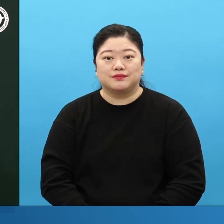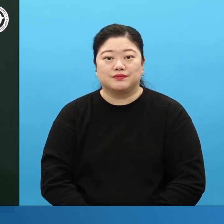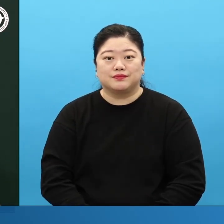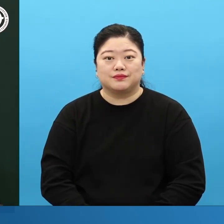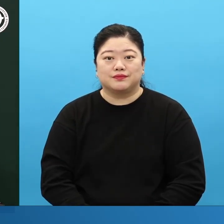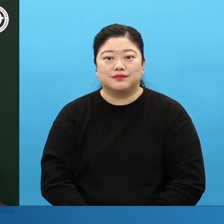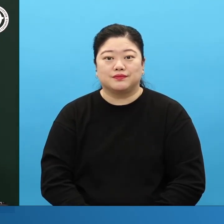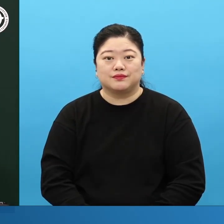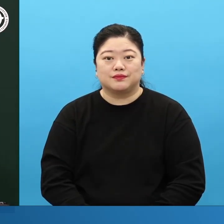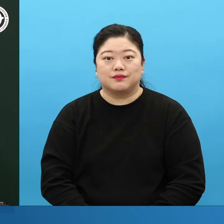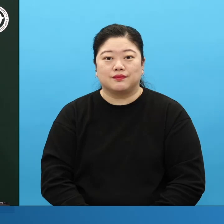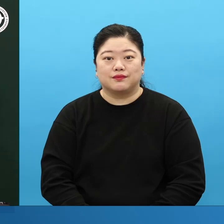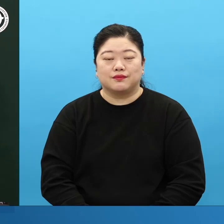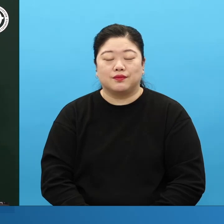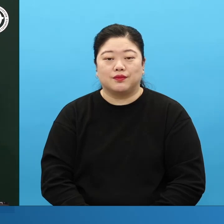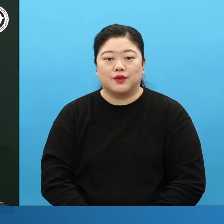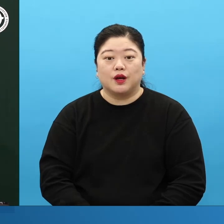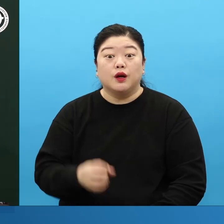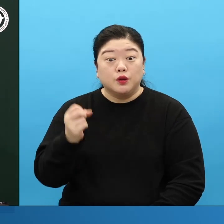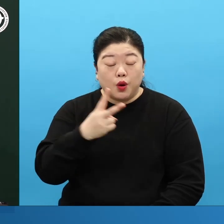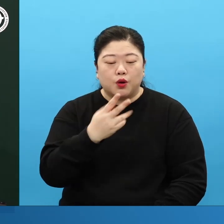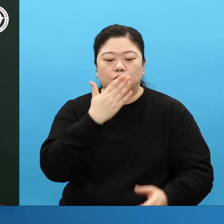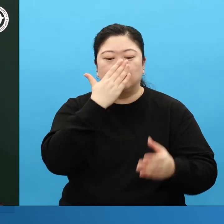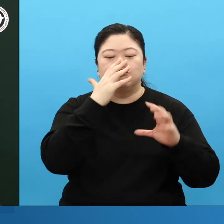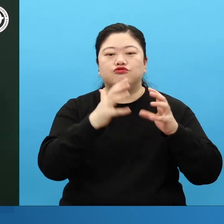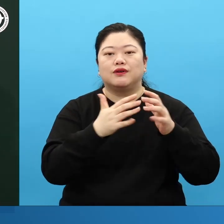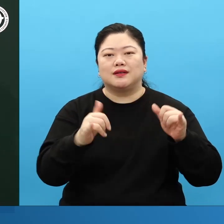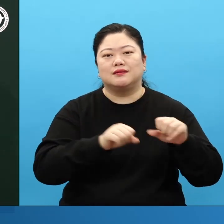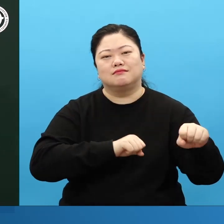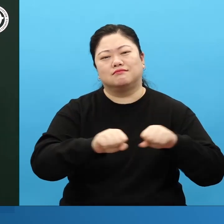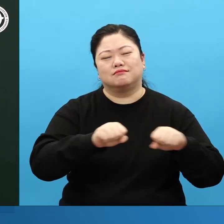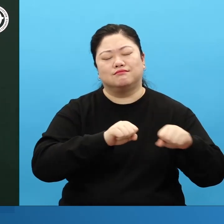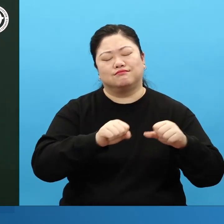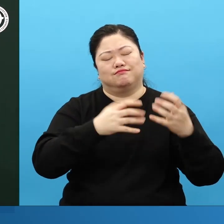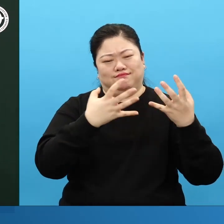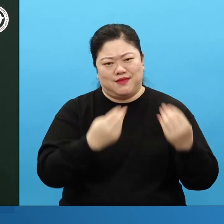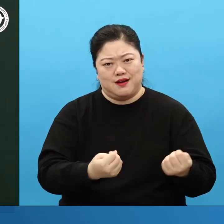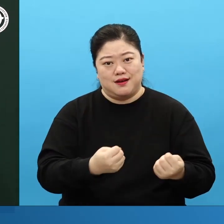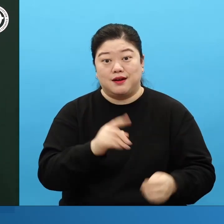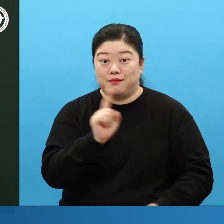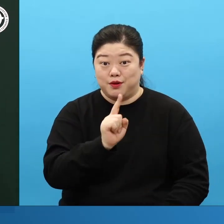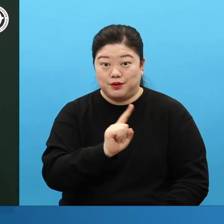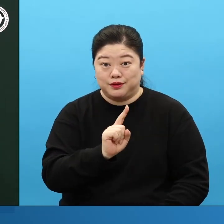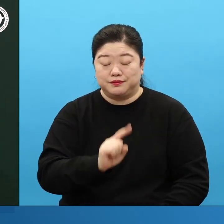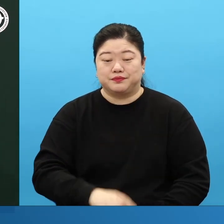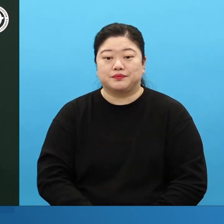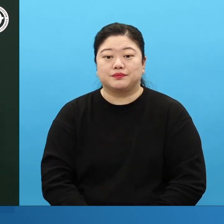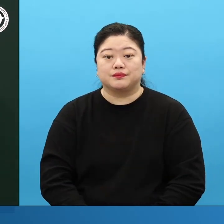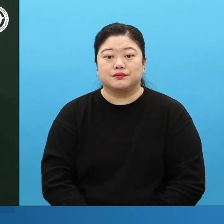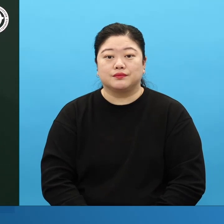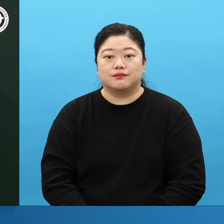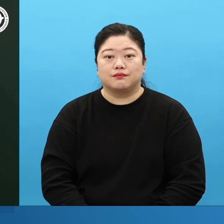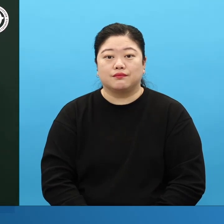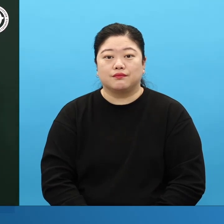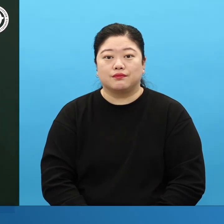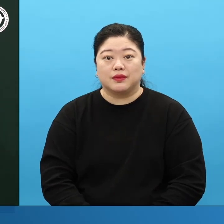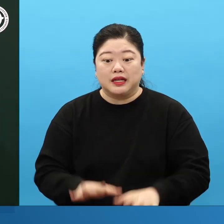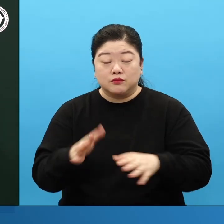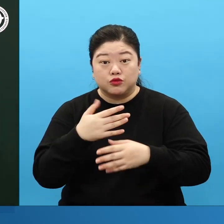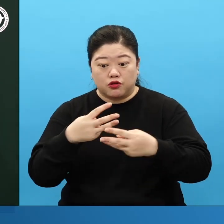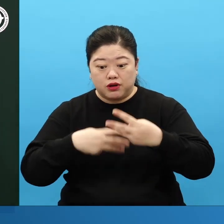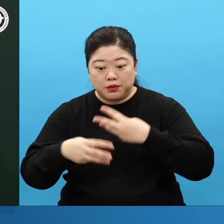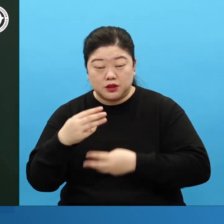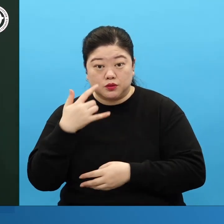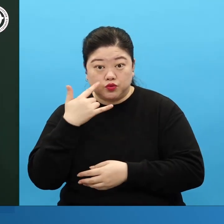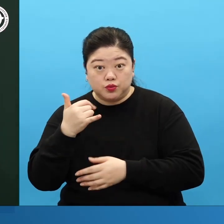유대인들이 하는 거 3가지가 있습니다. Y hay una cosa que hacen los judíos después de esto. 이걸 우리 금토일 시대 모일 때 렘넌트와 우리 부모님들 교사를 꼭 기억해야